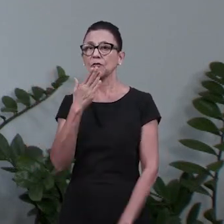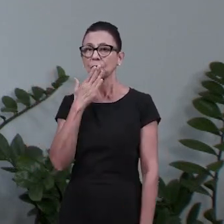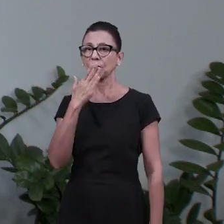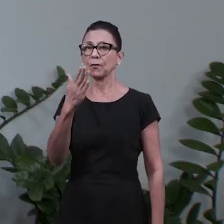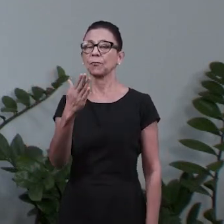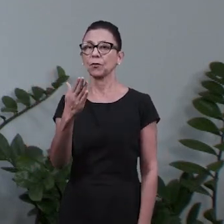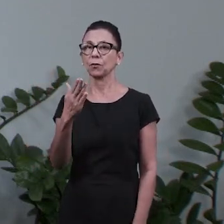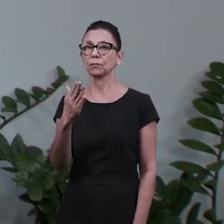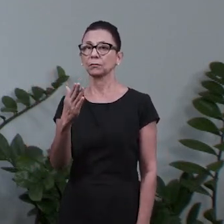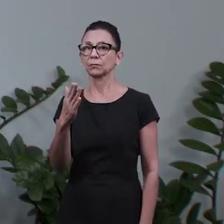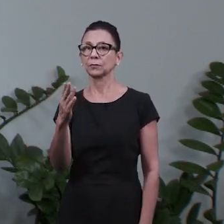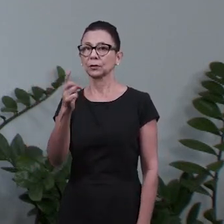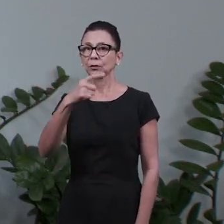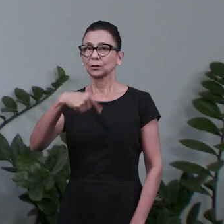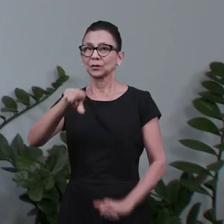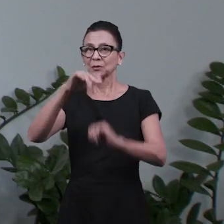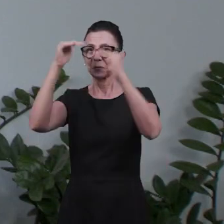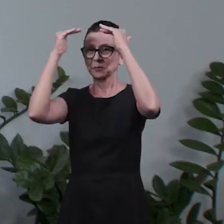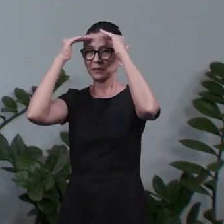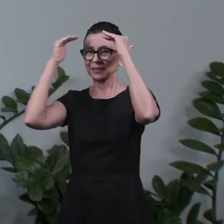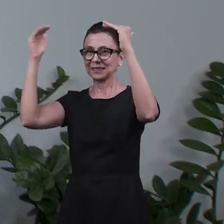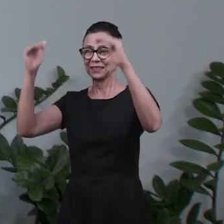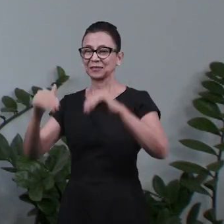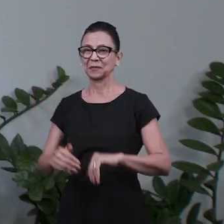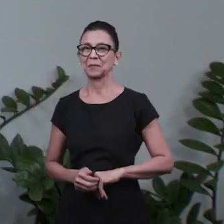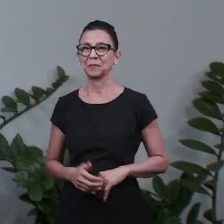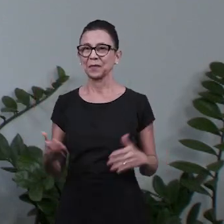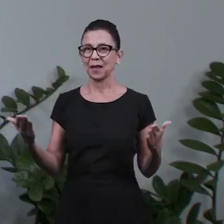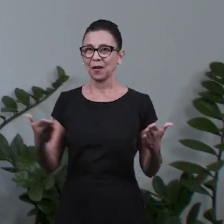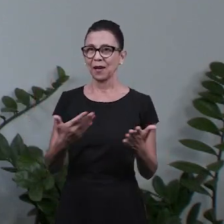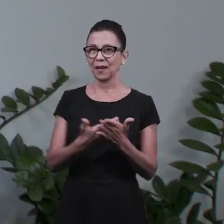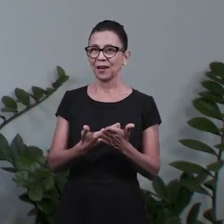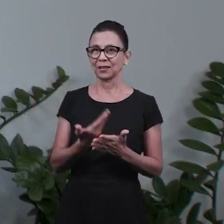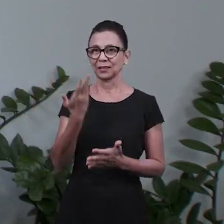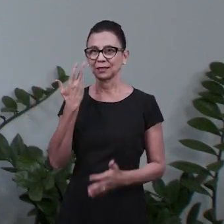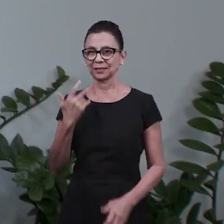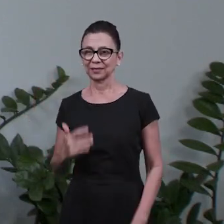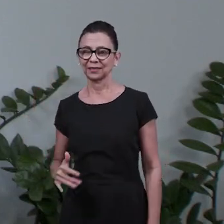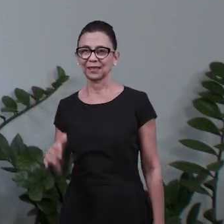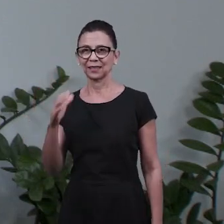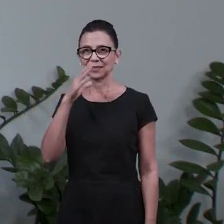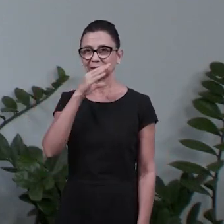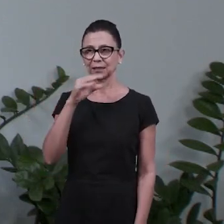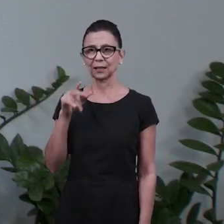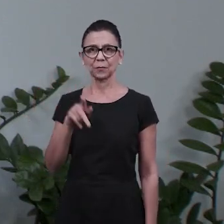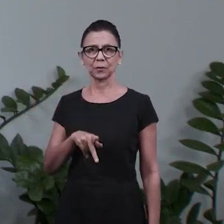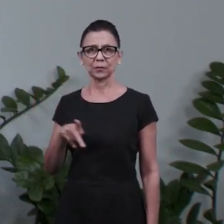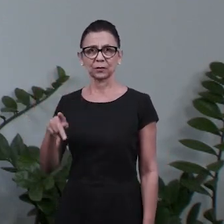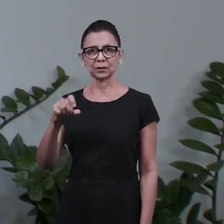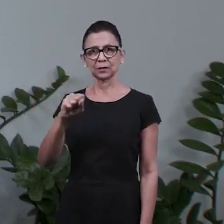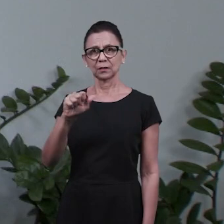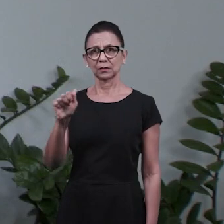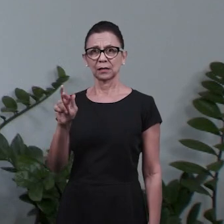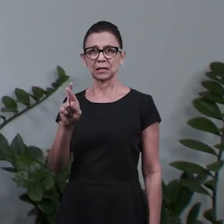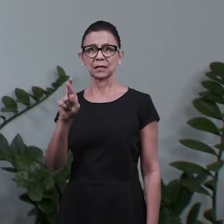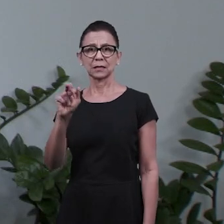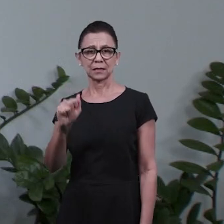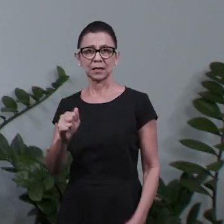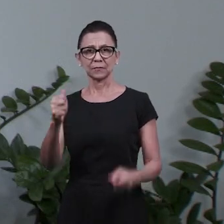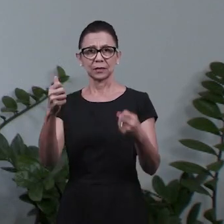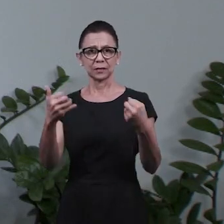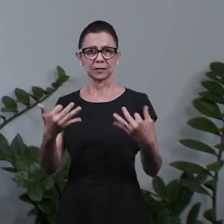nous l'obéissons. Aujourd'hui, dans l'étude des enfants intermédiaires et adolescents, la professeure Sarah Azouri va nous